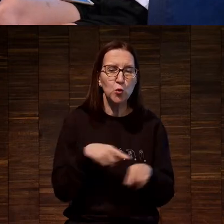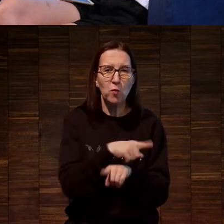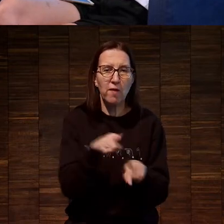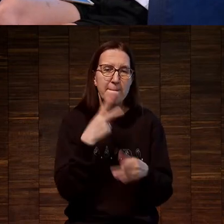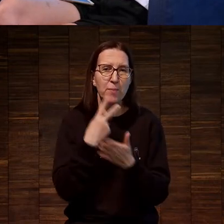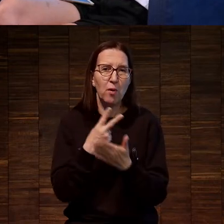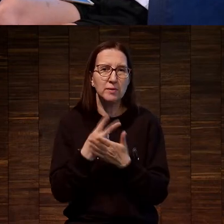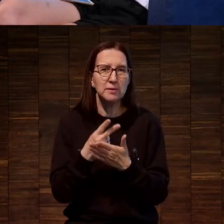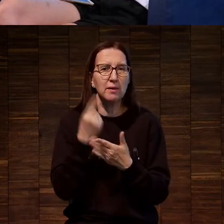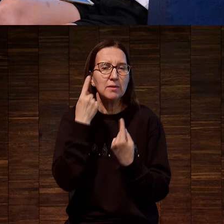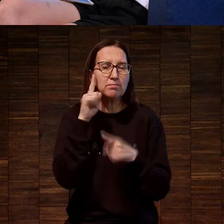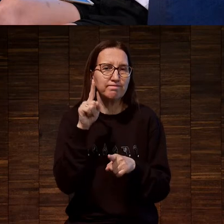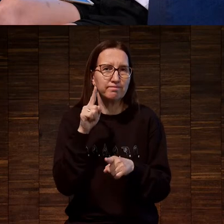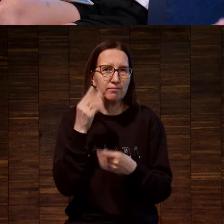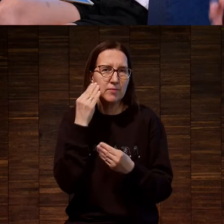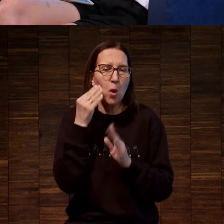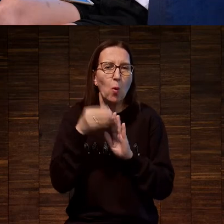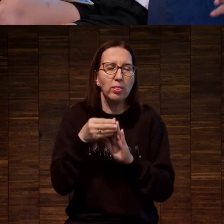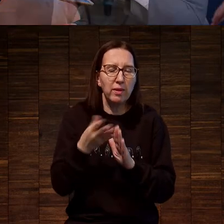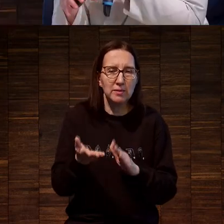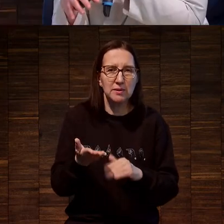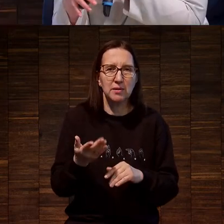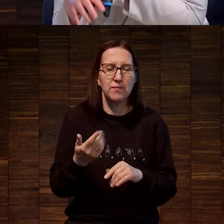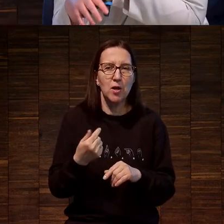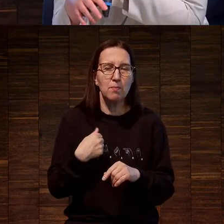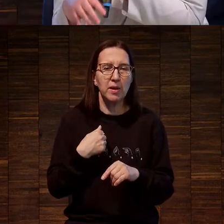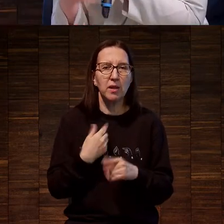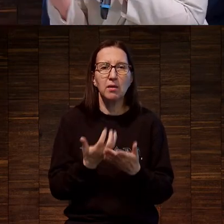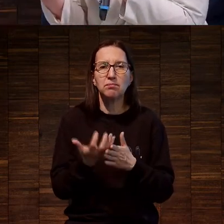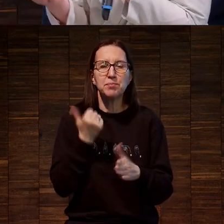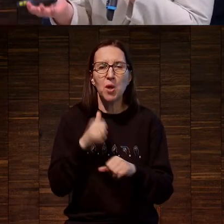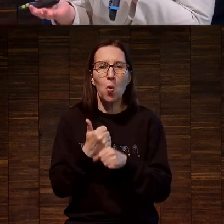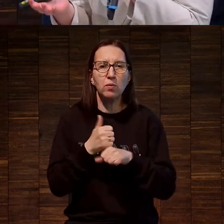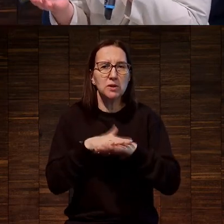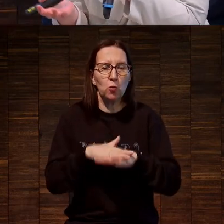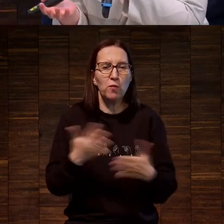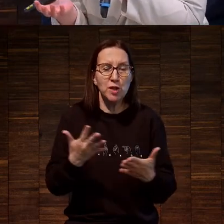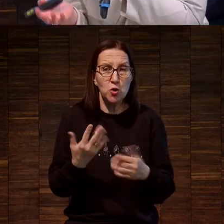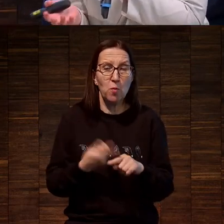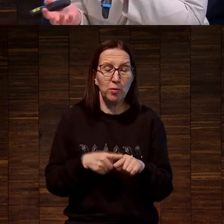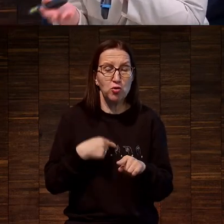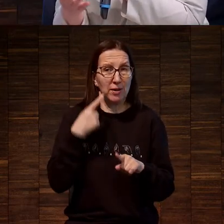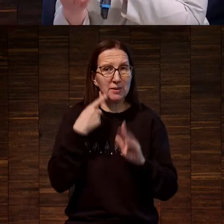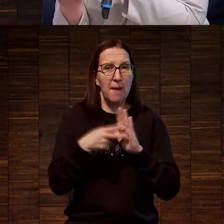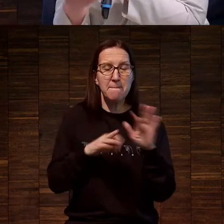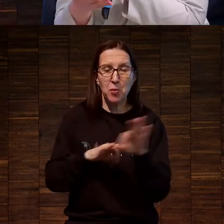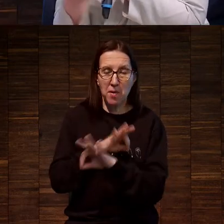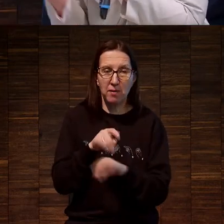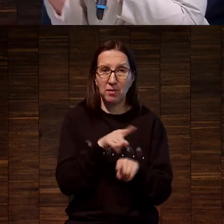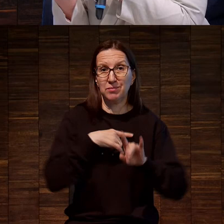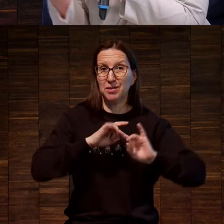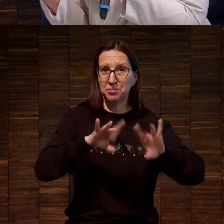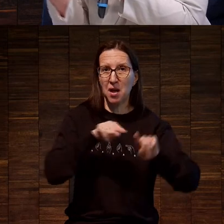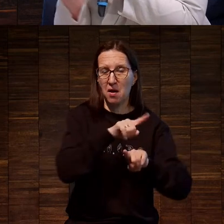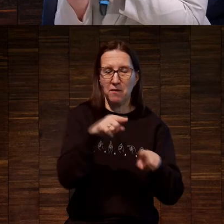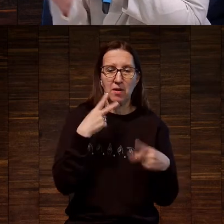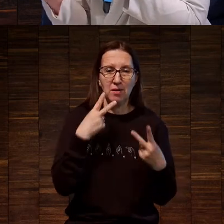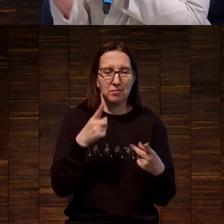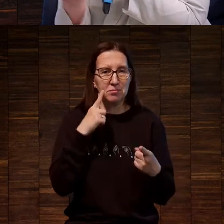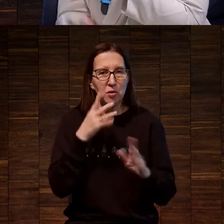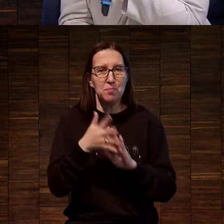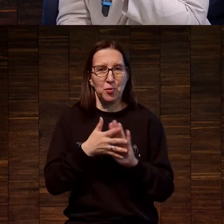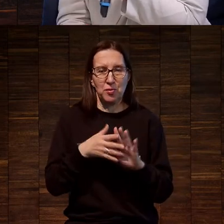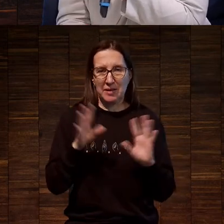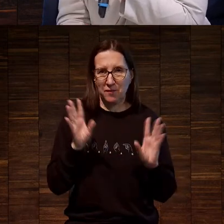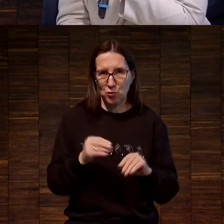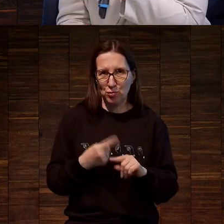вам контекст, на который мы опираемся, чтобы этот проект раскрылся для вас тоже во всех